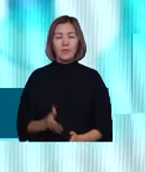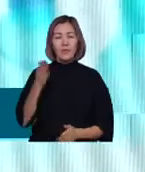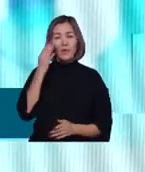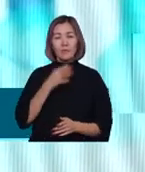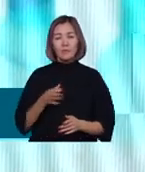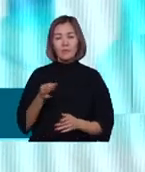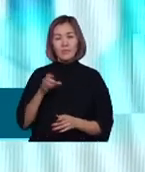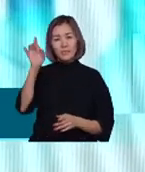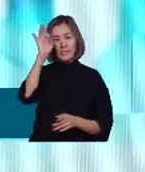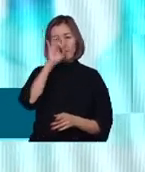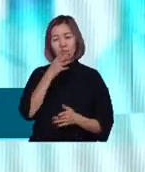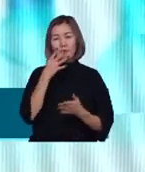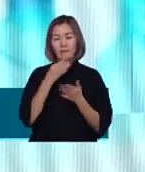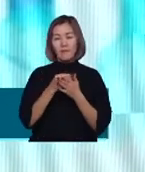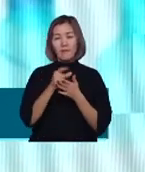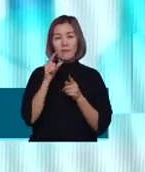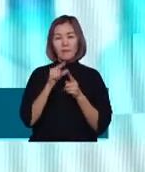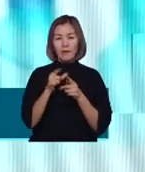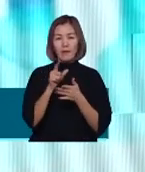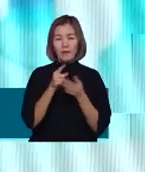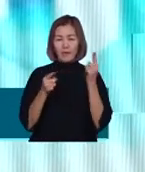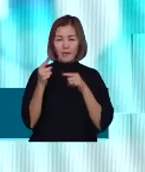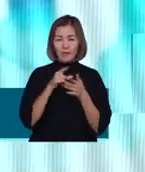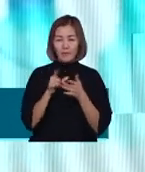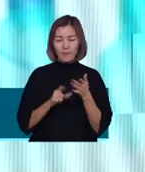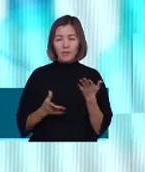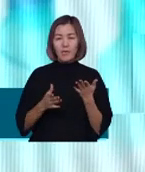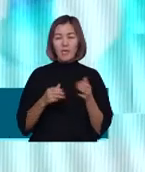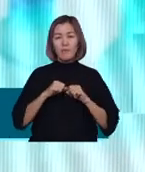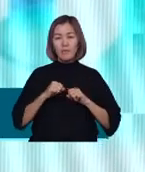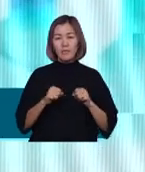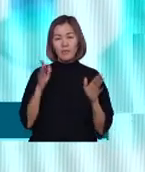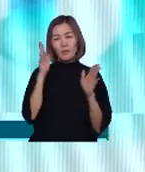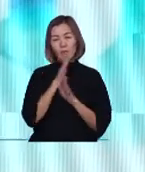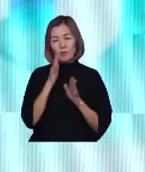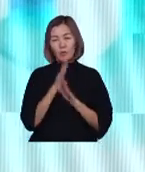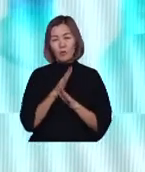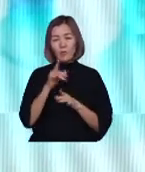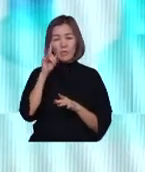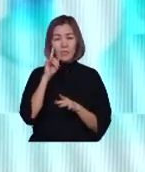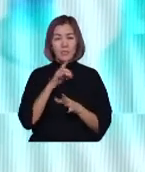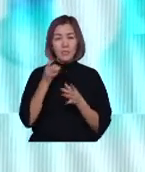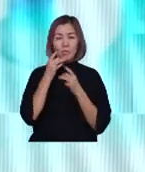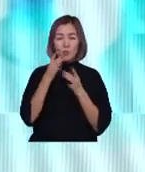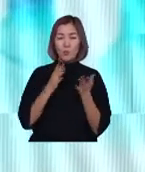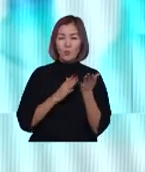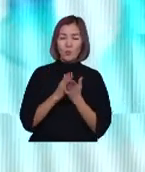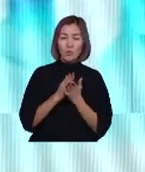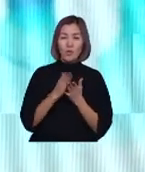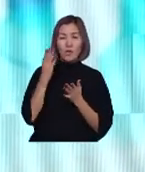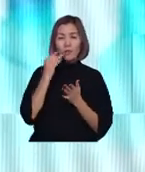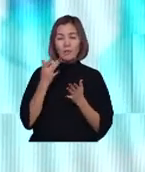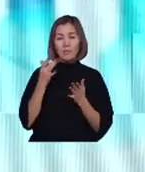Алматинская область знаменита своими поэтами, батырами, невероятной природой. Многие казахстанские деятели культуры – выходцы из